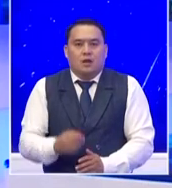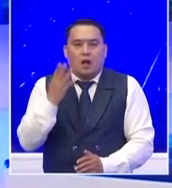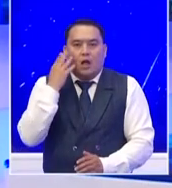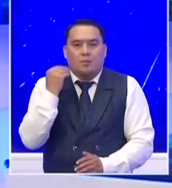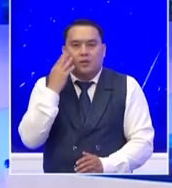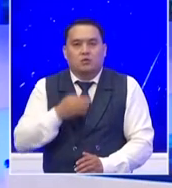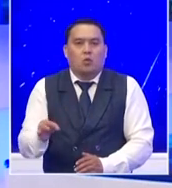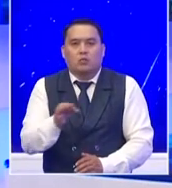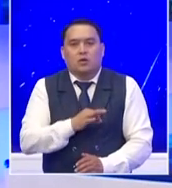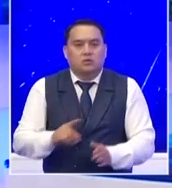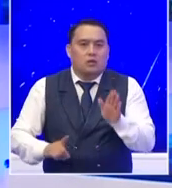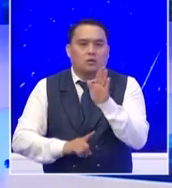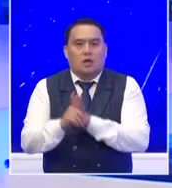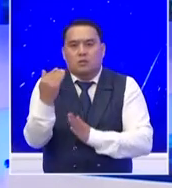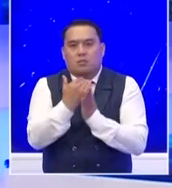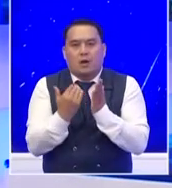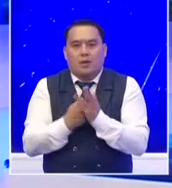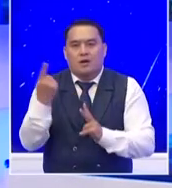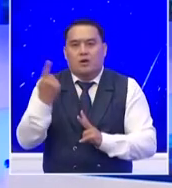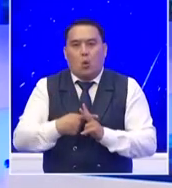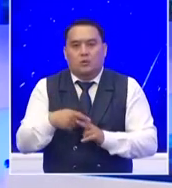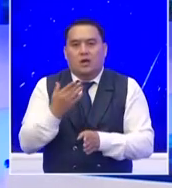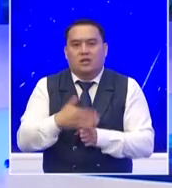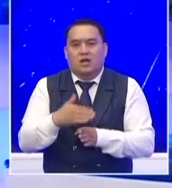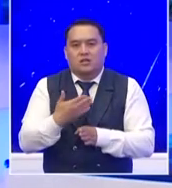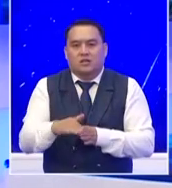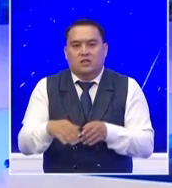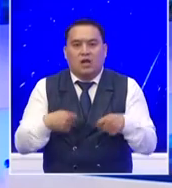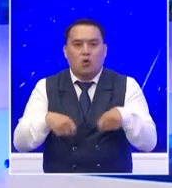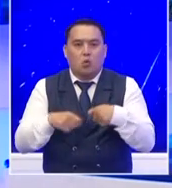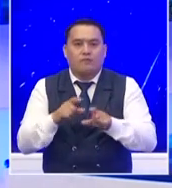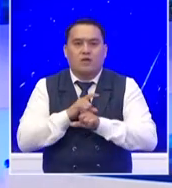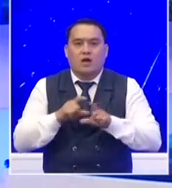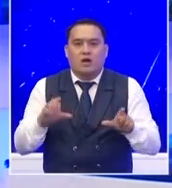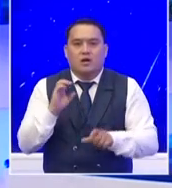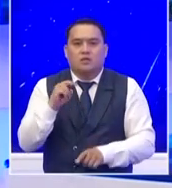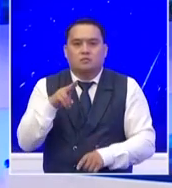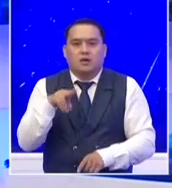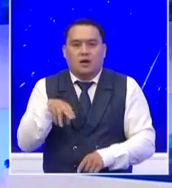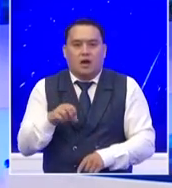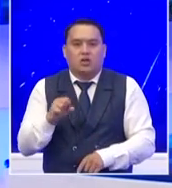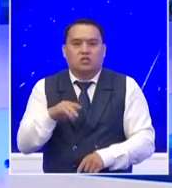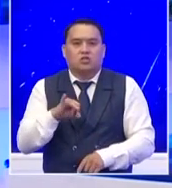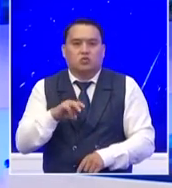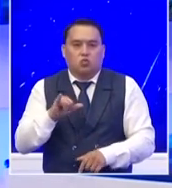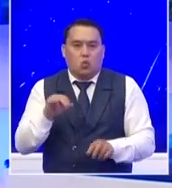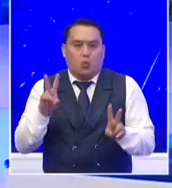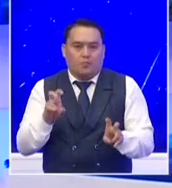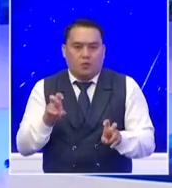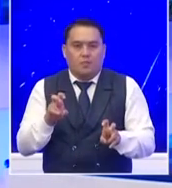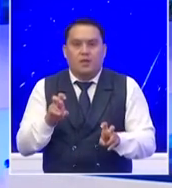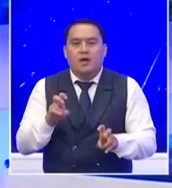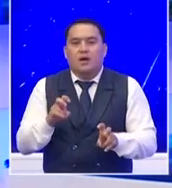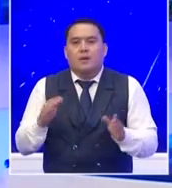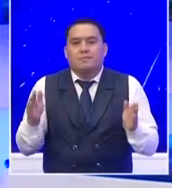0,01% годовых. В Алматинской области стартовала программа льготного кредитования торговых объектов через акционерное общество СПК